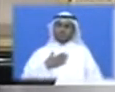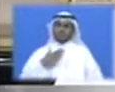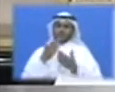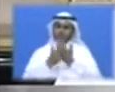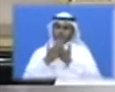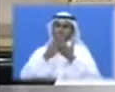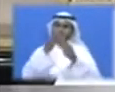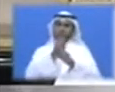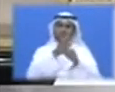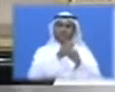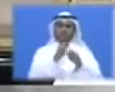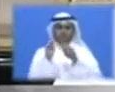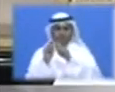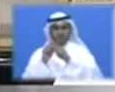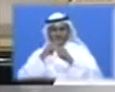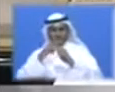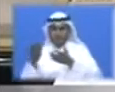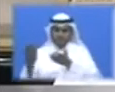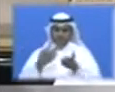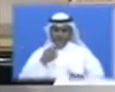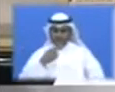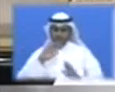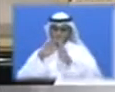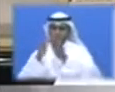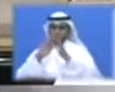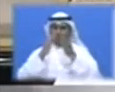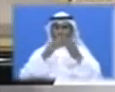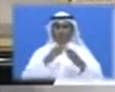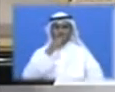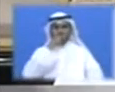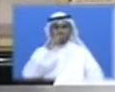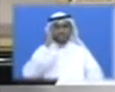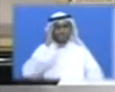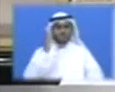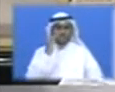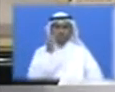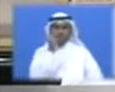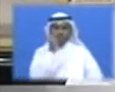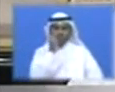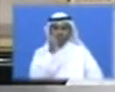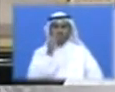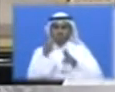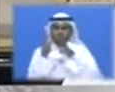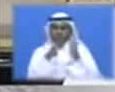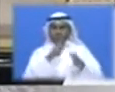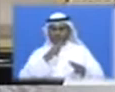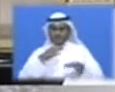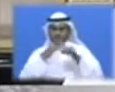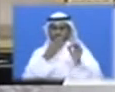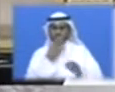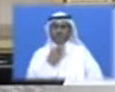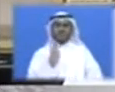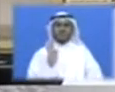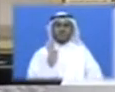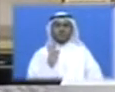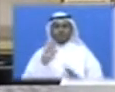ودار التقويم السلوكي ودار الضيافة ودار ضيافة فتيات والمكتب المراقبة. هذا الدور